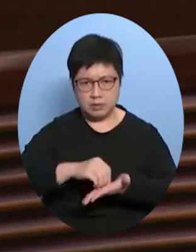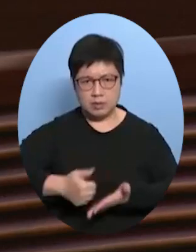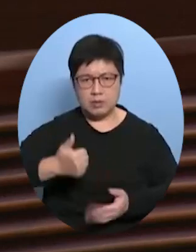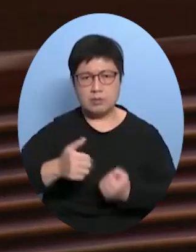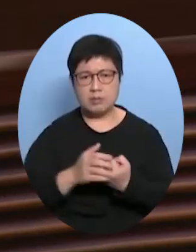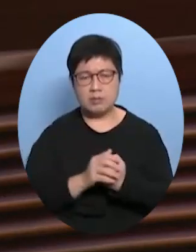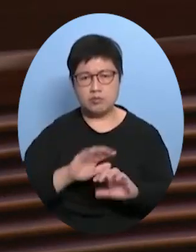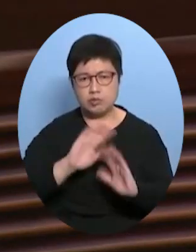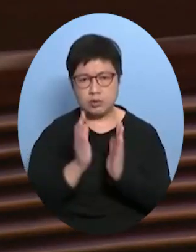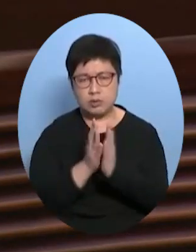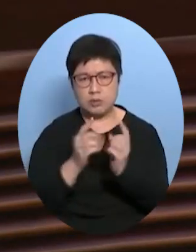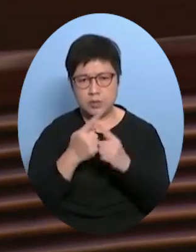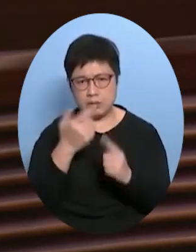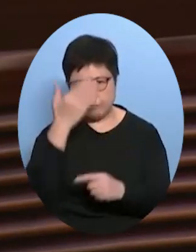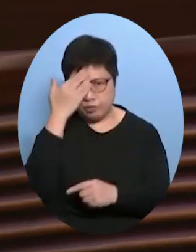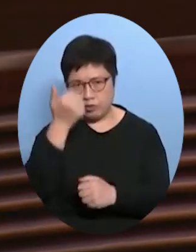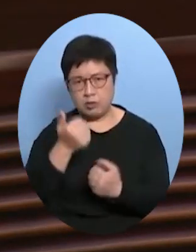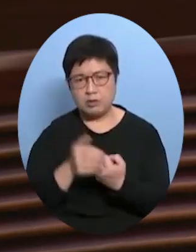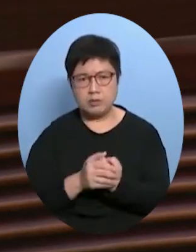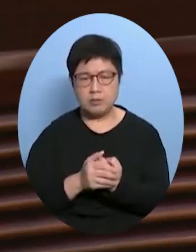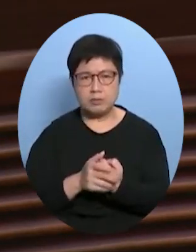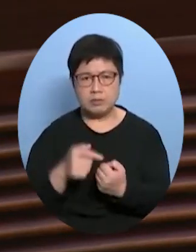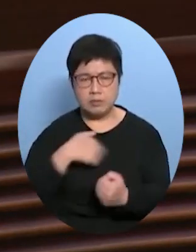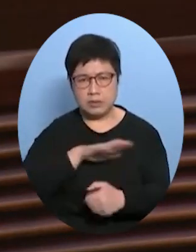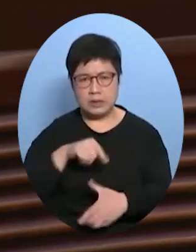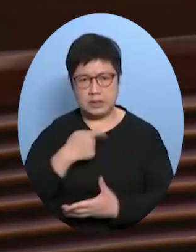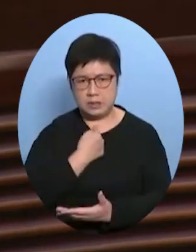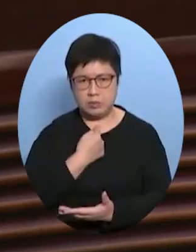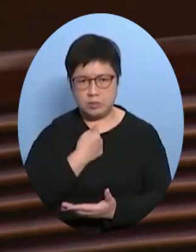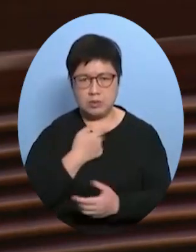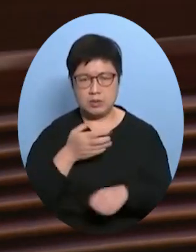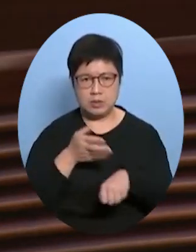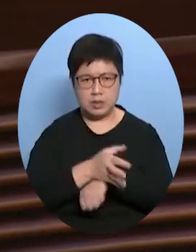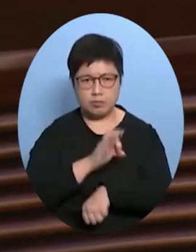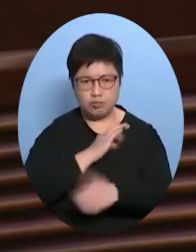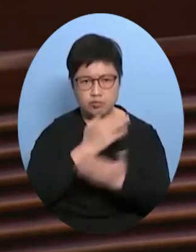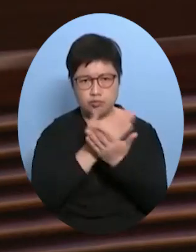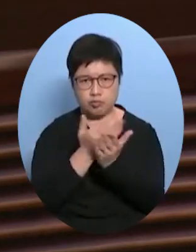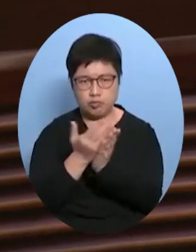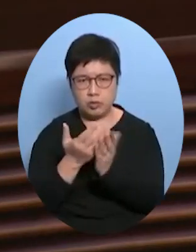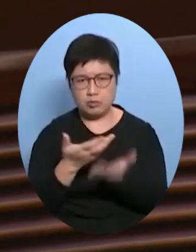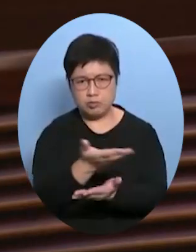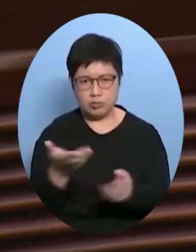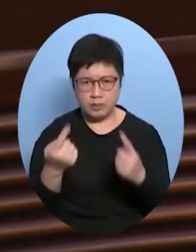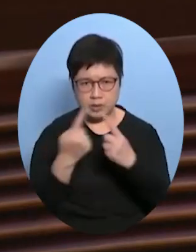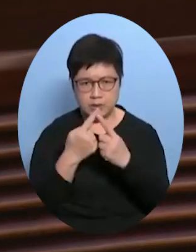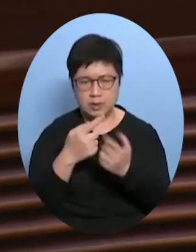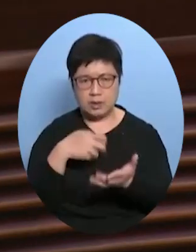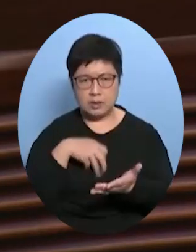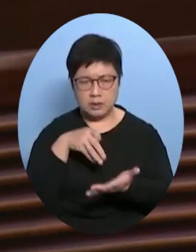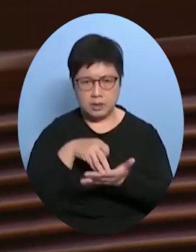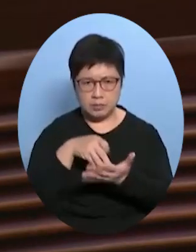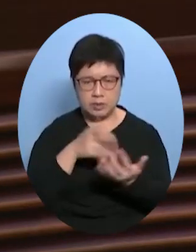至全體市民的福祉，因此我們極需要社會各界和全體市民的積極參與和支